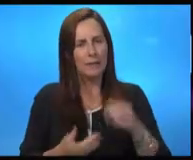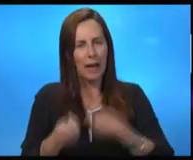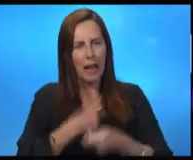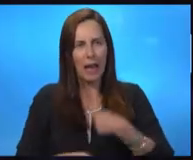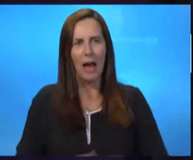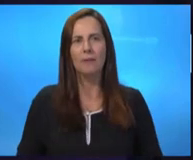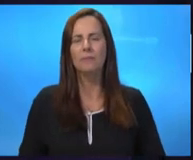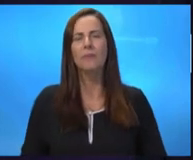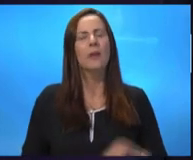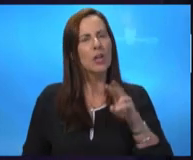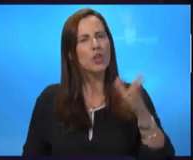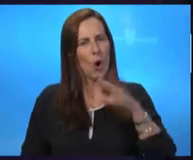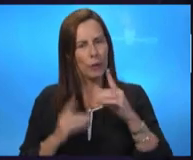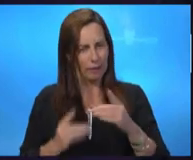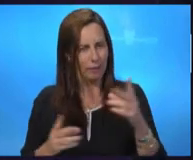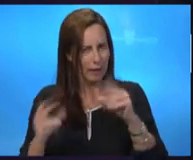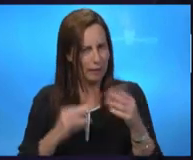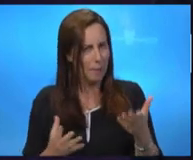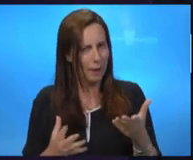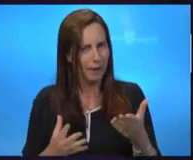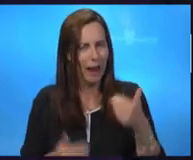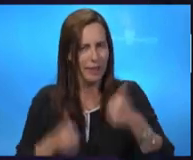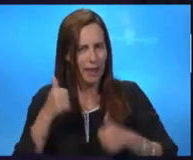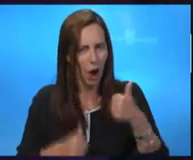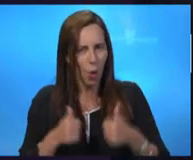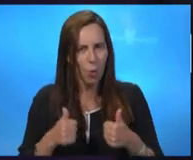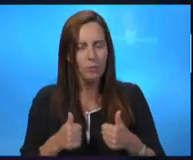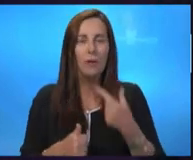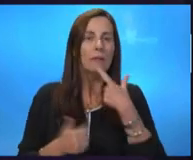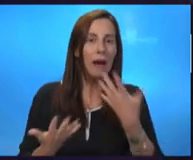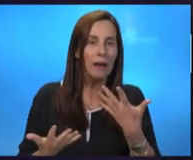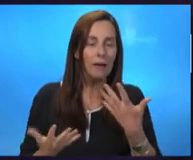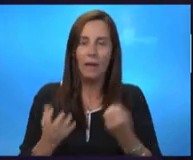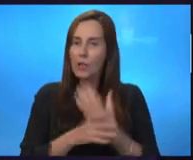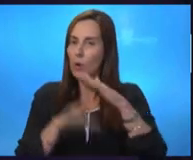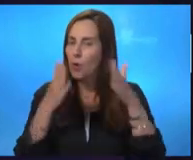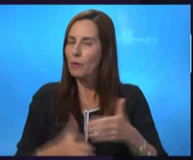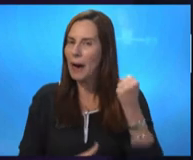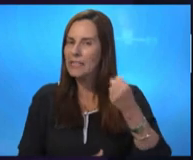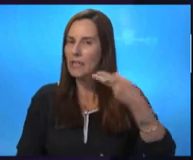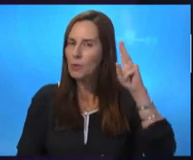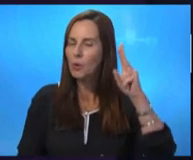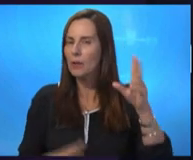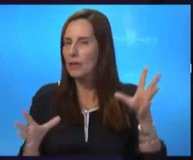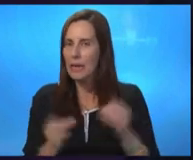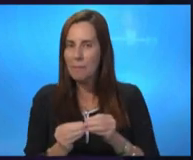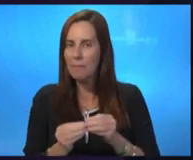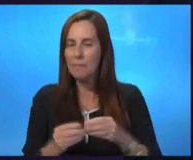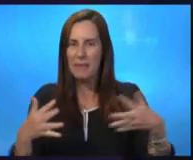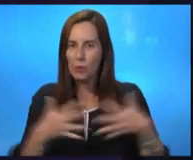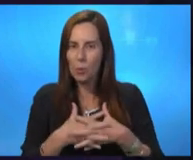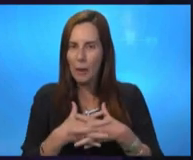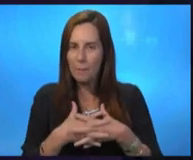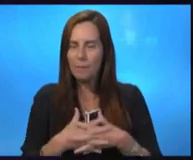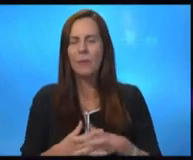רמי. טוב, יש עוד דרך לדבר על תחרות, נגיד לייצר גופים חזקים יותר באמצעות מיזוגים. נכון,